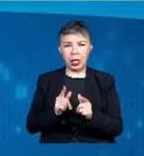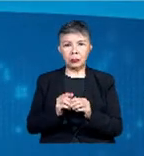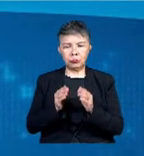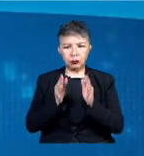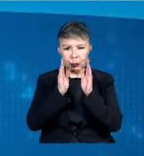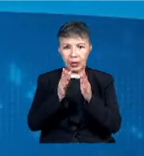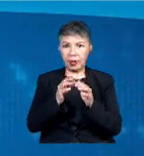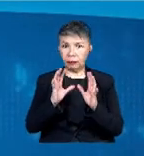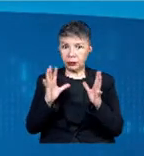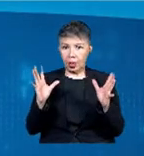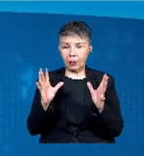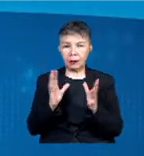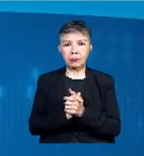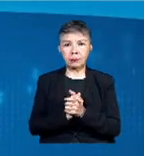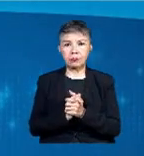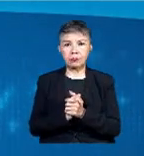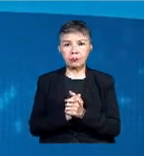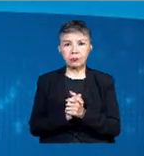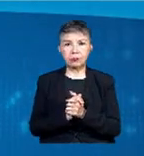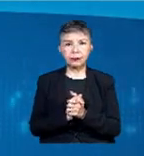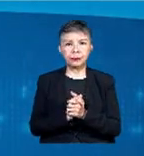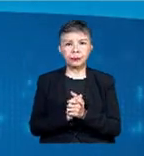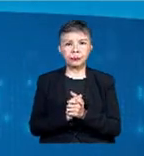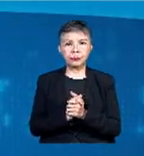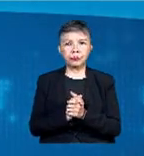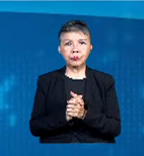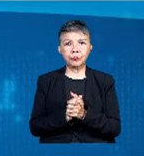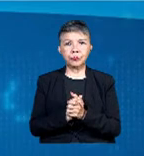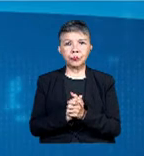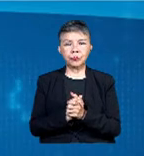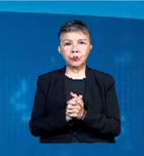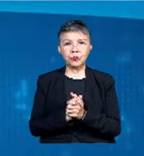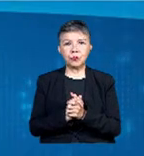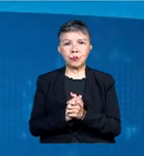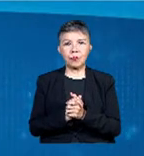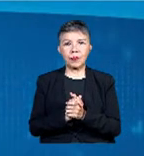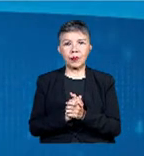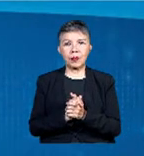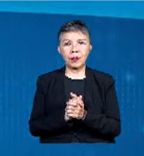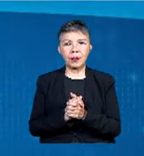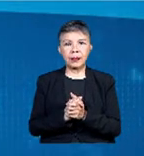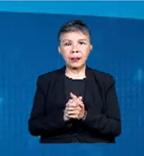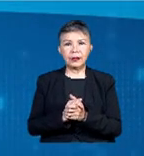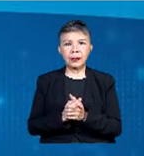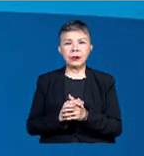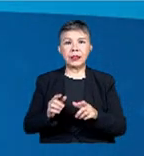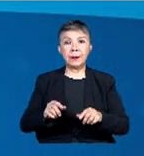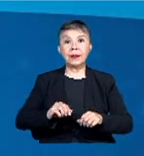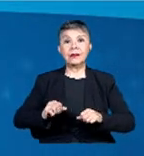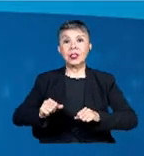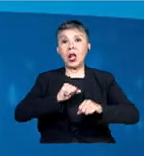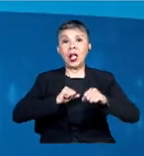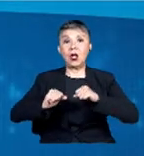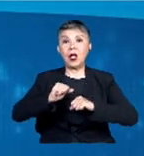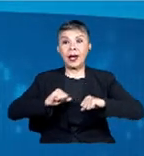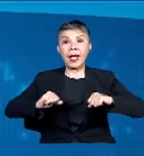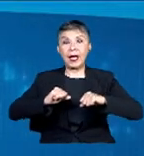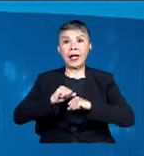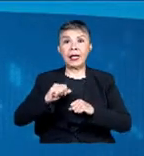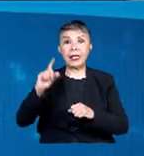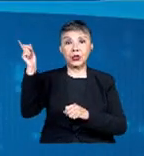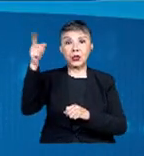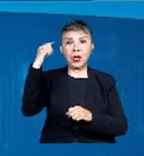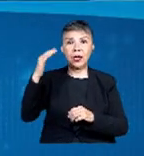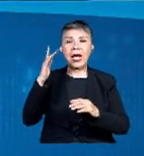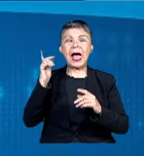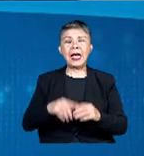Paralimpiade kita atau para games kita itu di dalam desain besar olahraga nasional diberikan